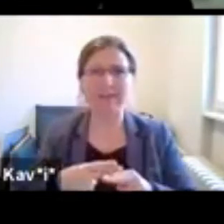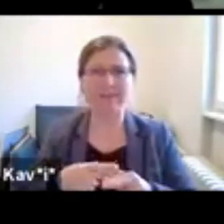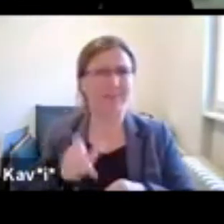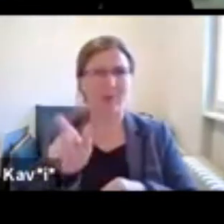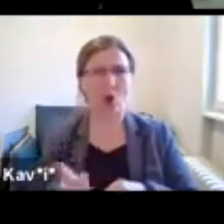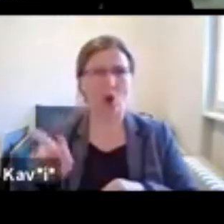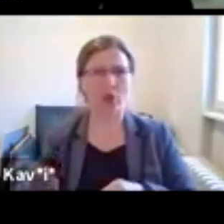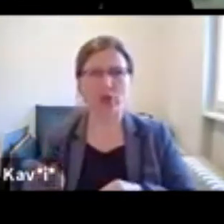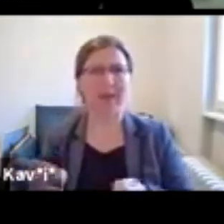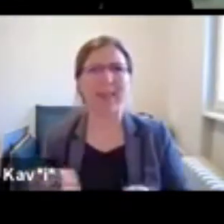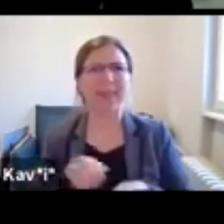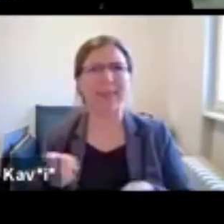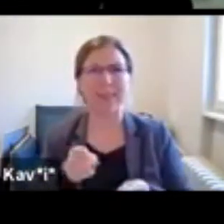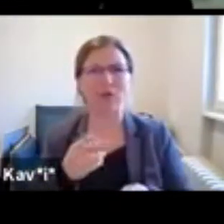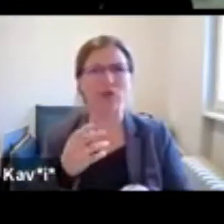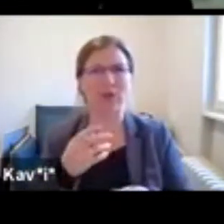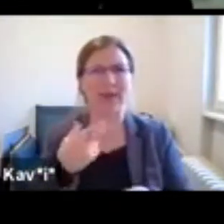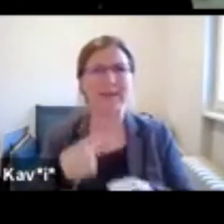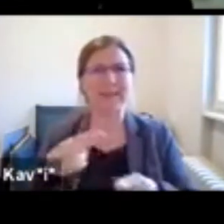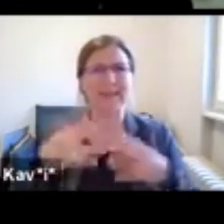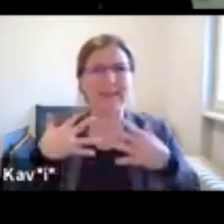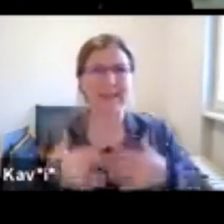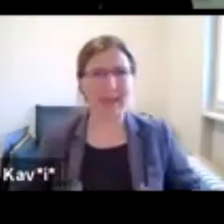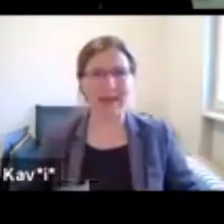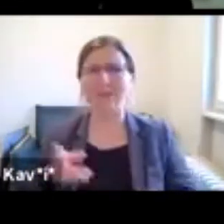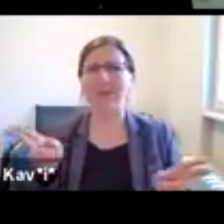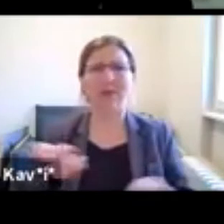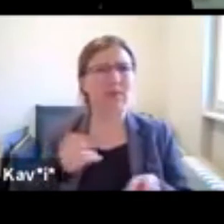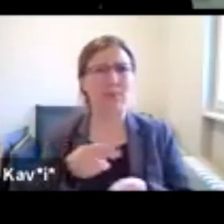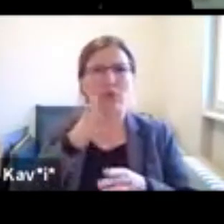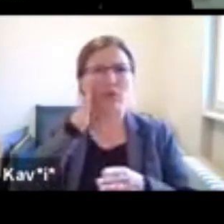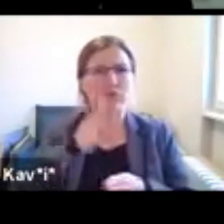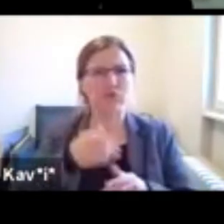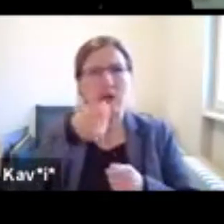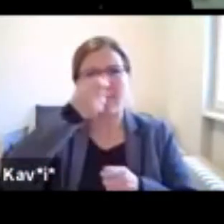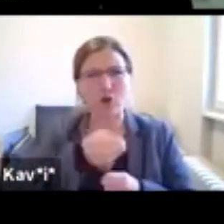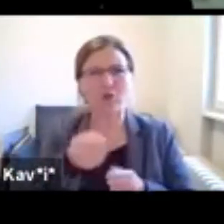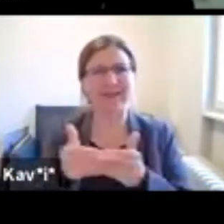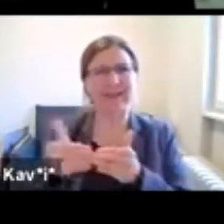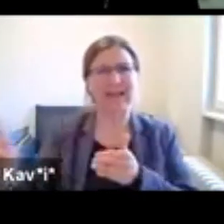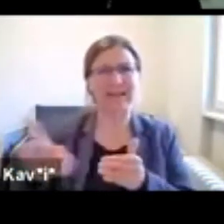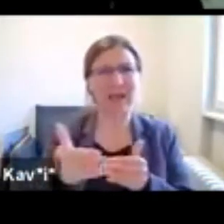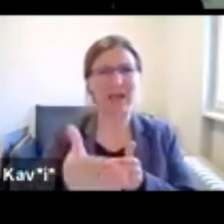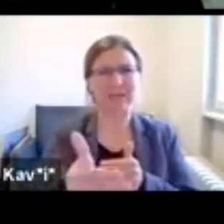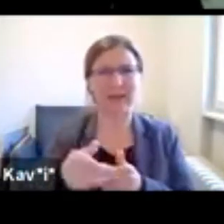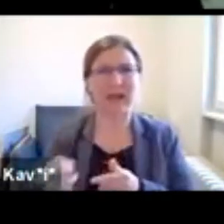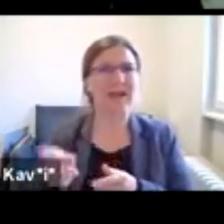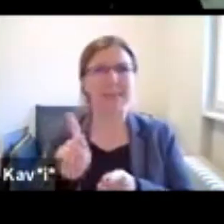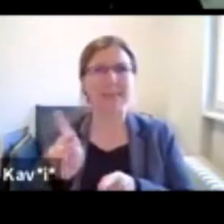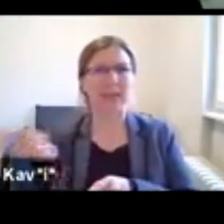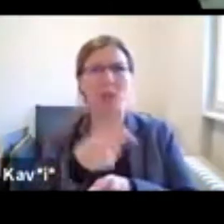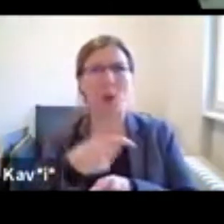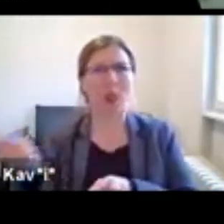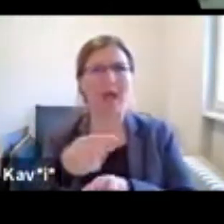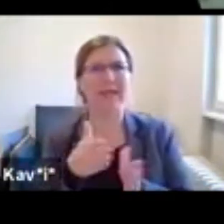prakticiranja fizičke i socijalne distance i drugih nekih preventivnih mjera zaštite, izostanka redovnih kontrola i